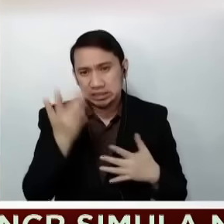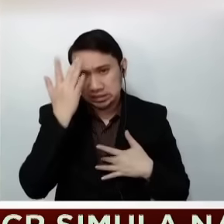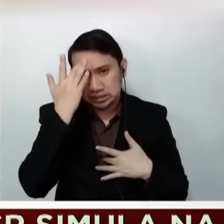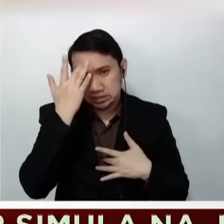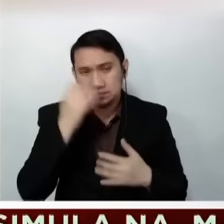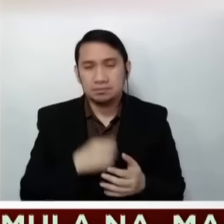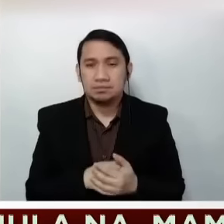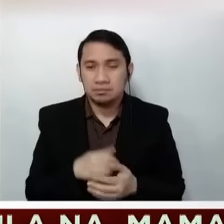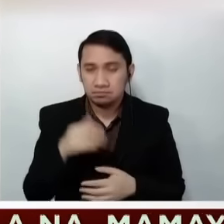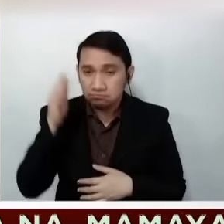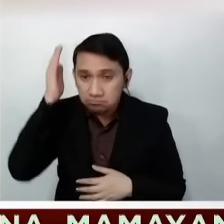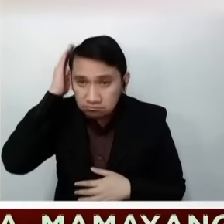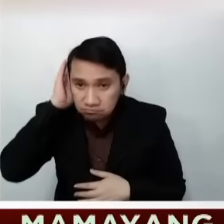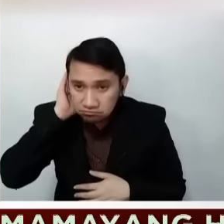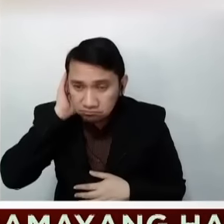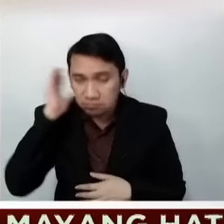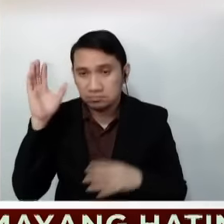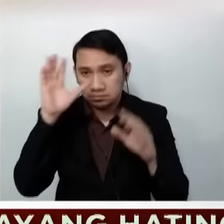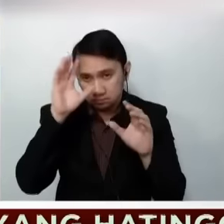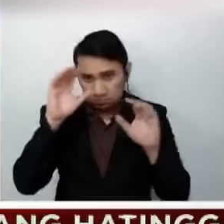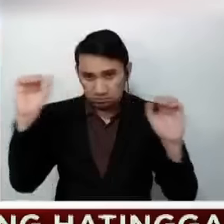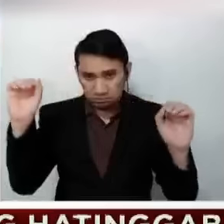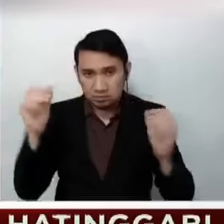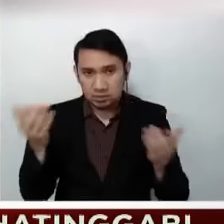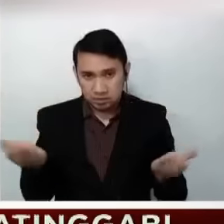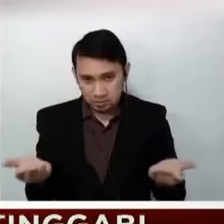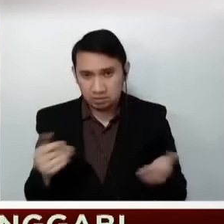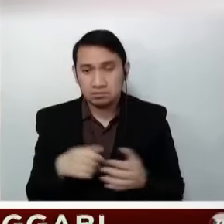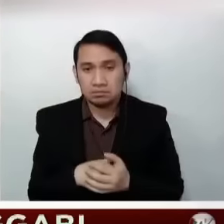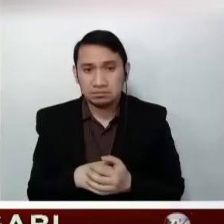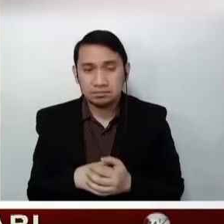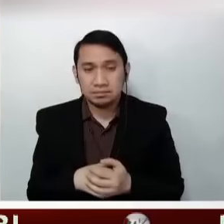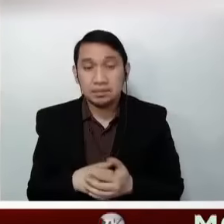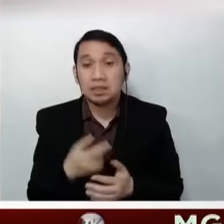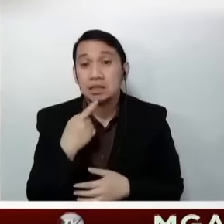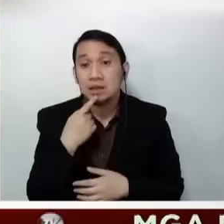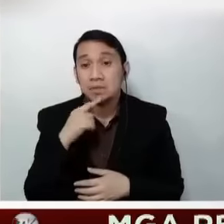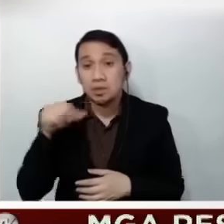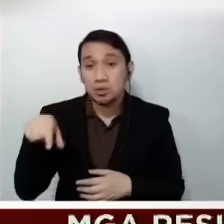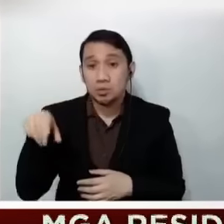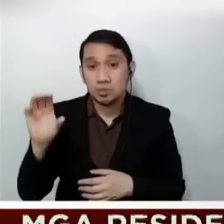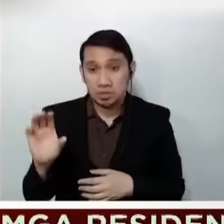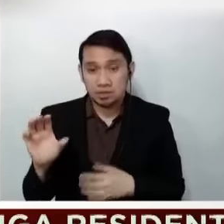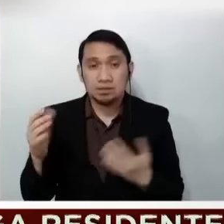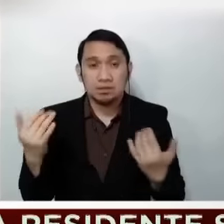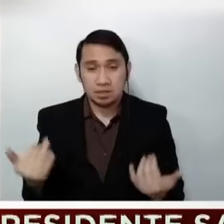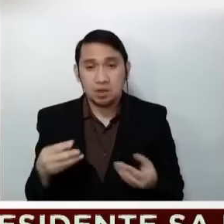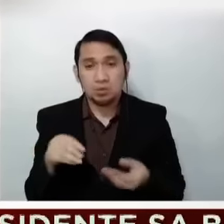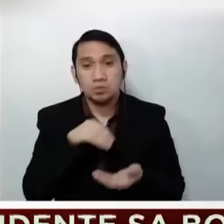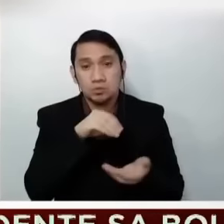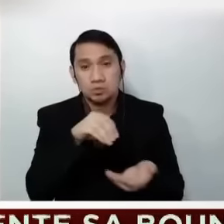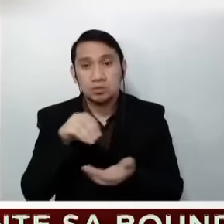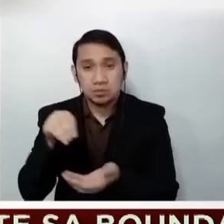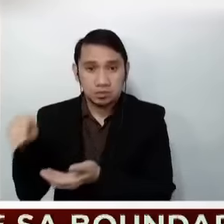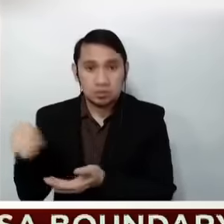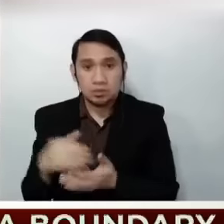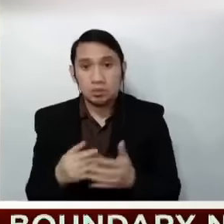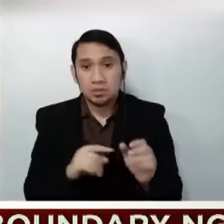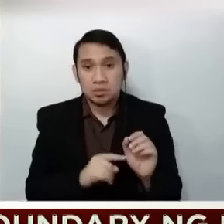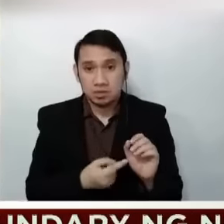mga mahirap dito sa lugar ng Payatas. Plano sana ng QCLGU na isabay ang ayuda sa mga babakunahan ngayong